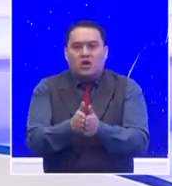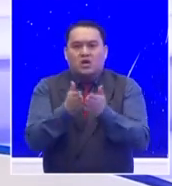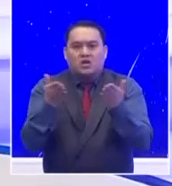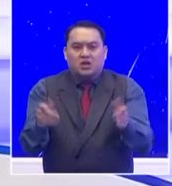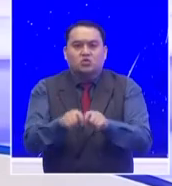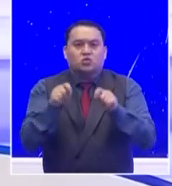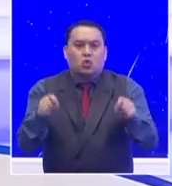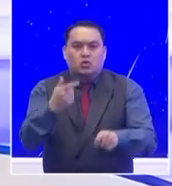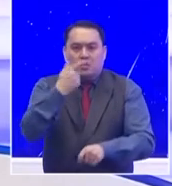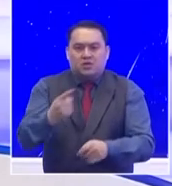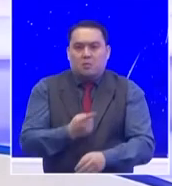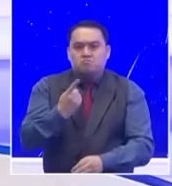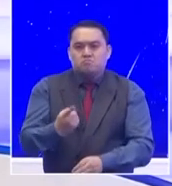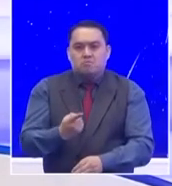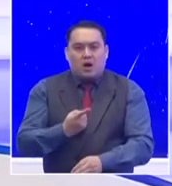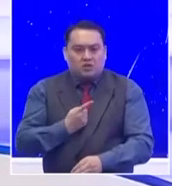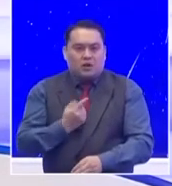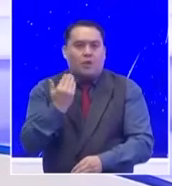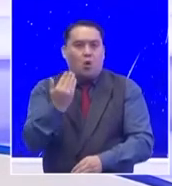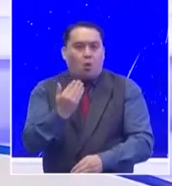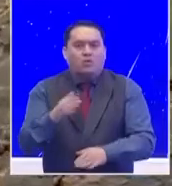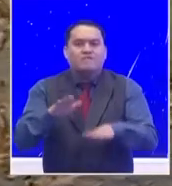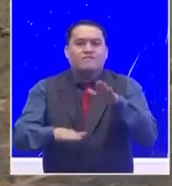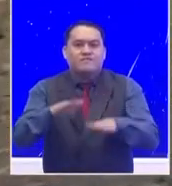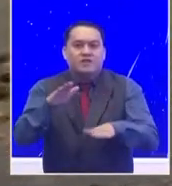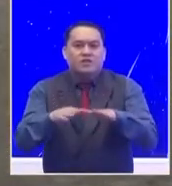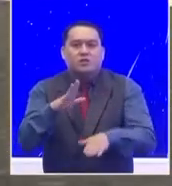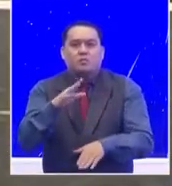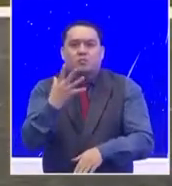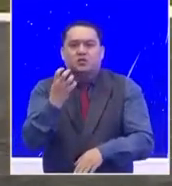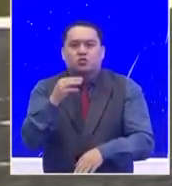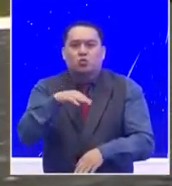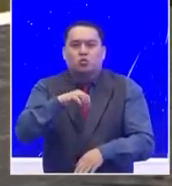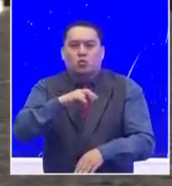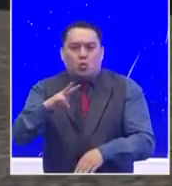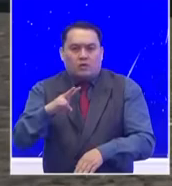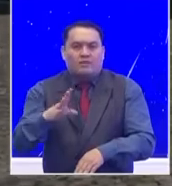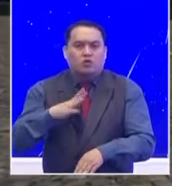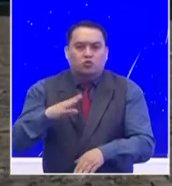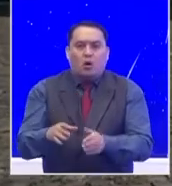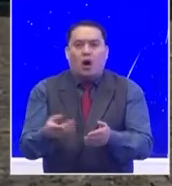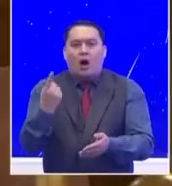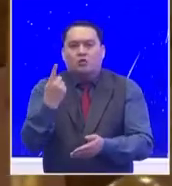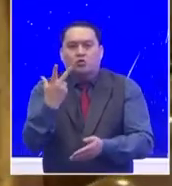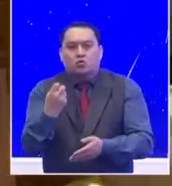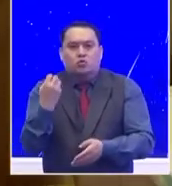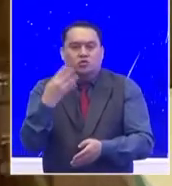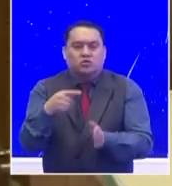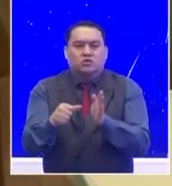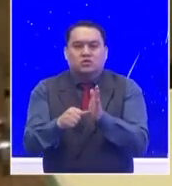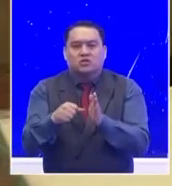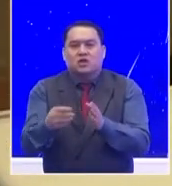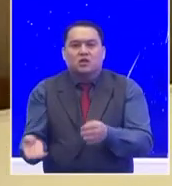создал местный мастер Бела Варга. Она весит почти 1,5 тонны. Чтобы перевернуть одну из 346